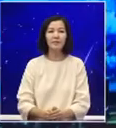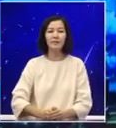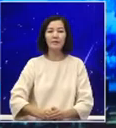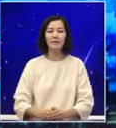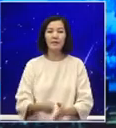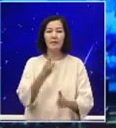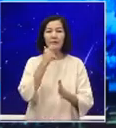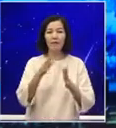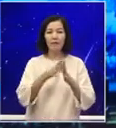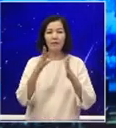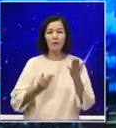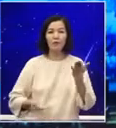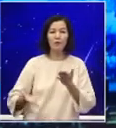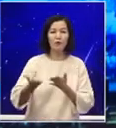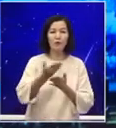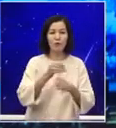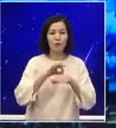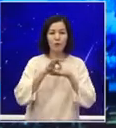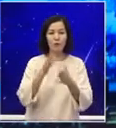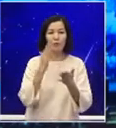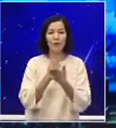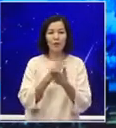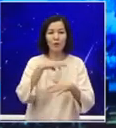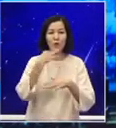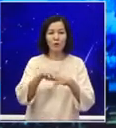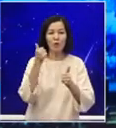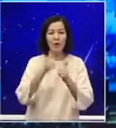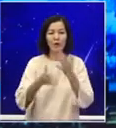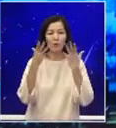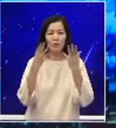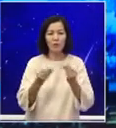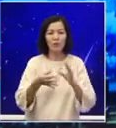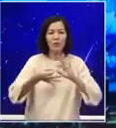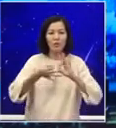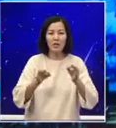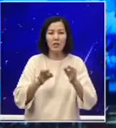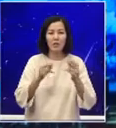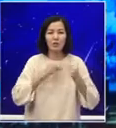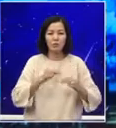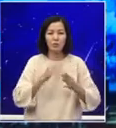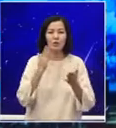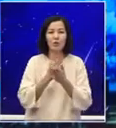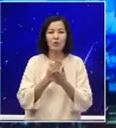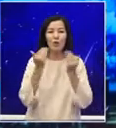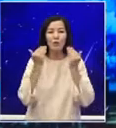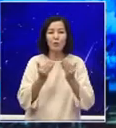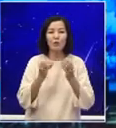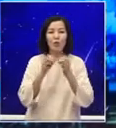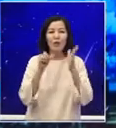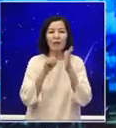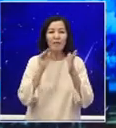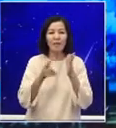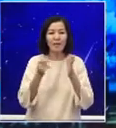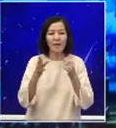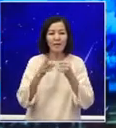Тәтті түбір жинау науқаны қызу. Жетісулық шаруалар күздің әр күнін қалт жібермей жұмыс үстінде. Бүгінде облыстағы 16 мың